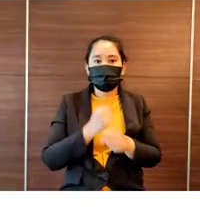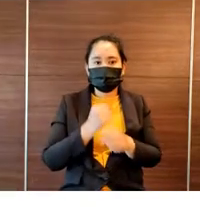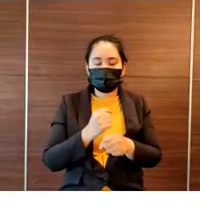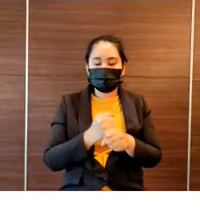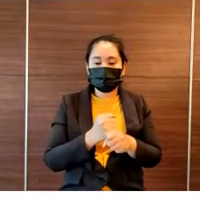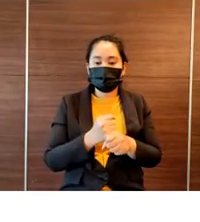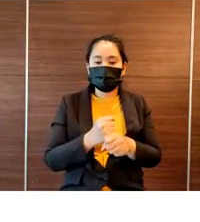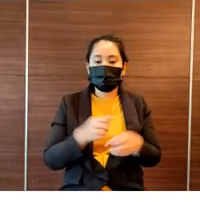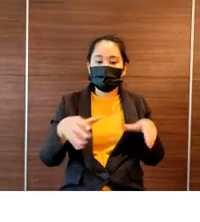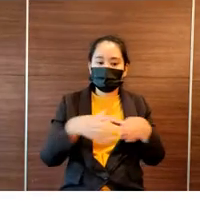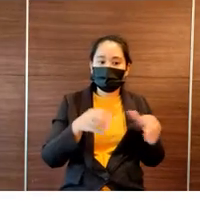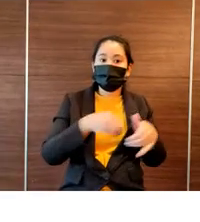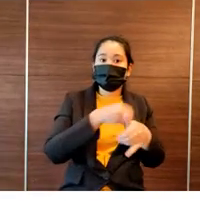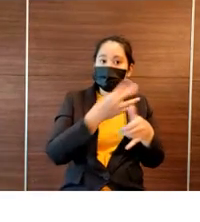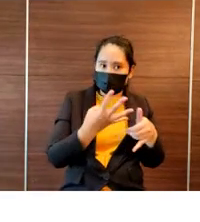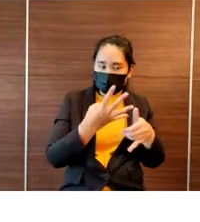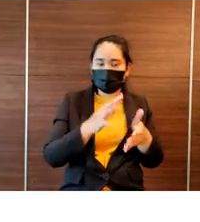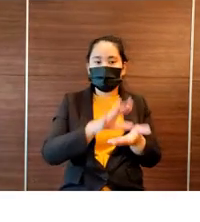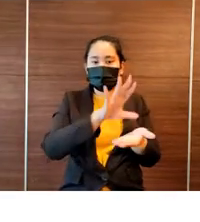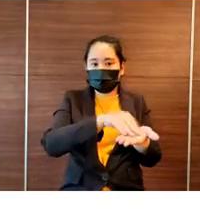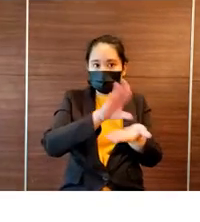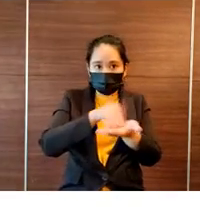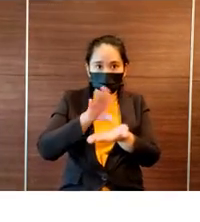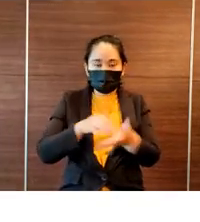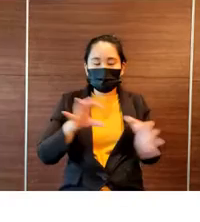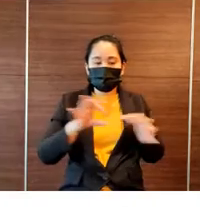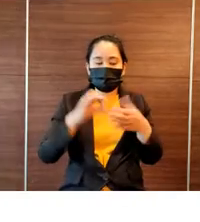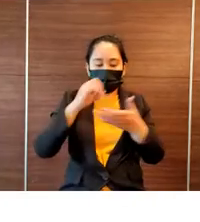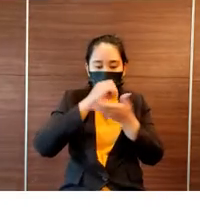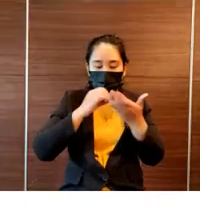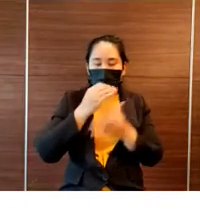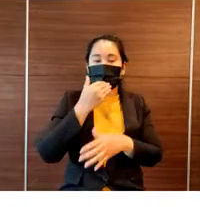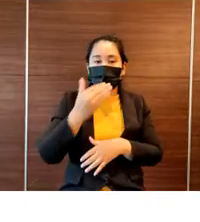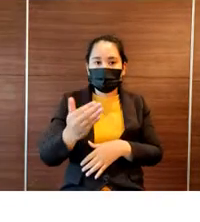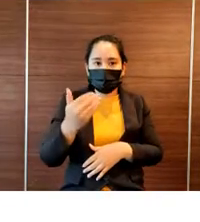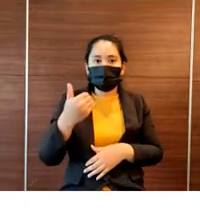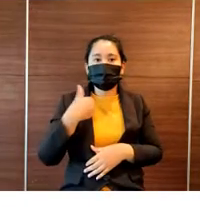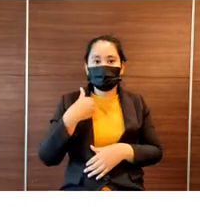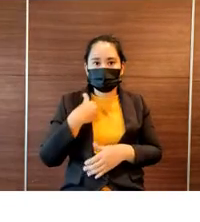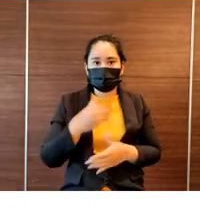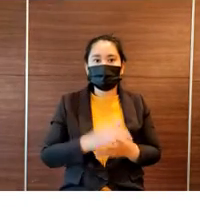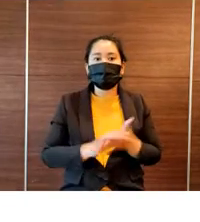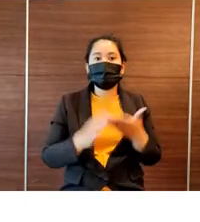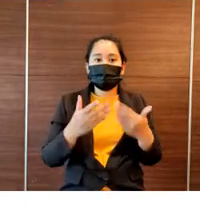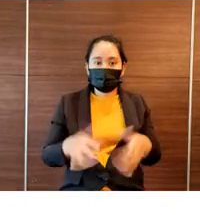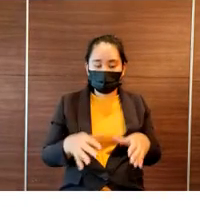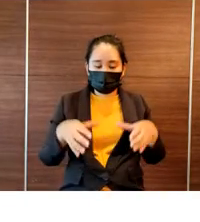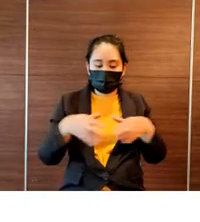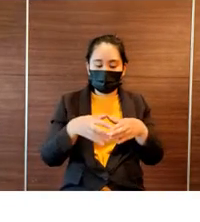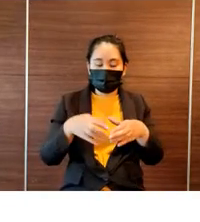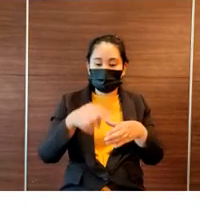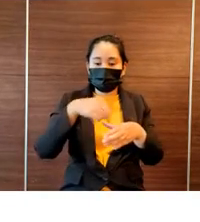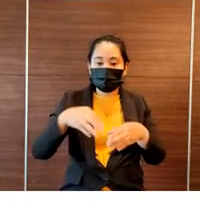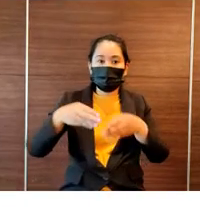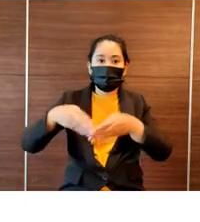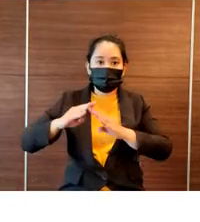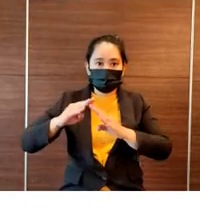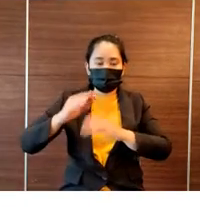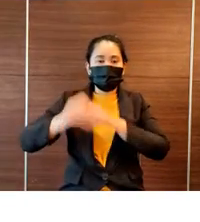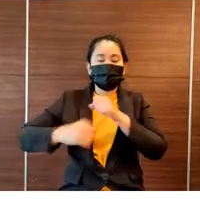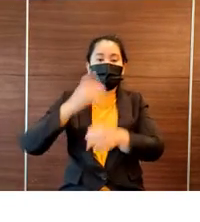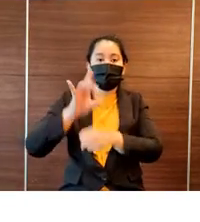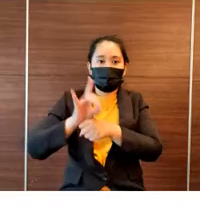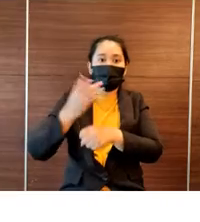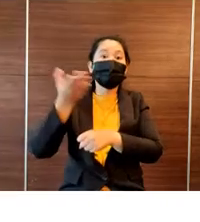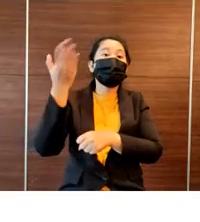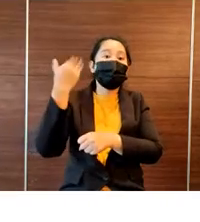ภาคสนามของฟ้าสีรุ้งเนี่ยก็จะมีการเก็บเกี่ยวกับเรื่องสารเสพติดตลอดจนกระทั่งมาตั้งคลินิกเมื่อ8ปีที่แล้วเนี่ย